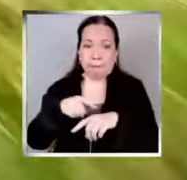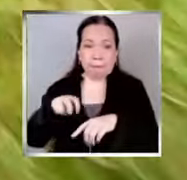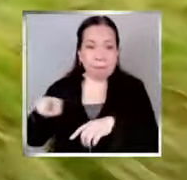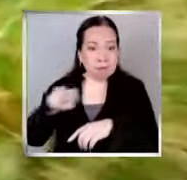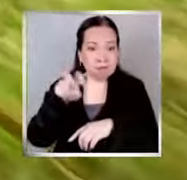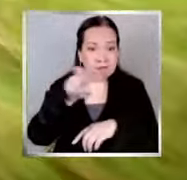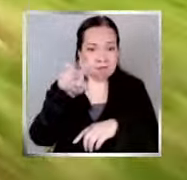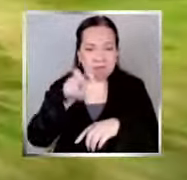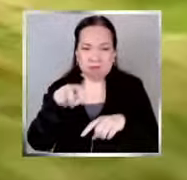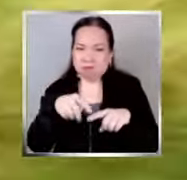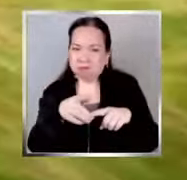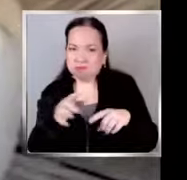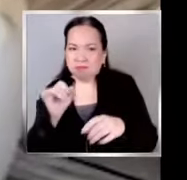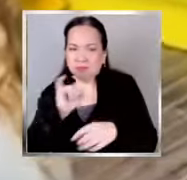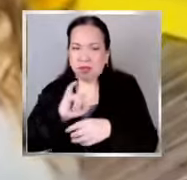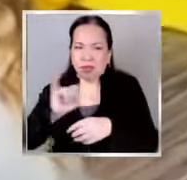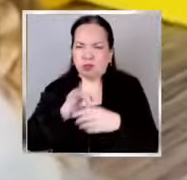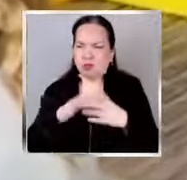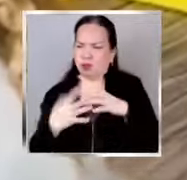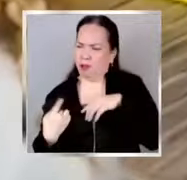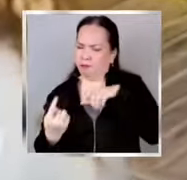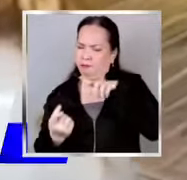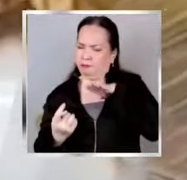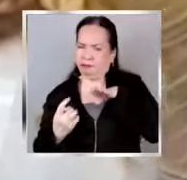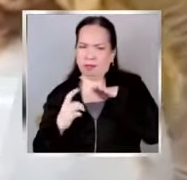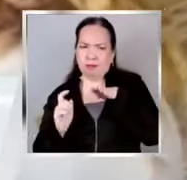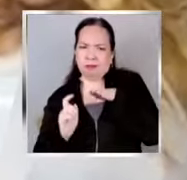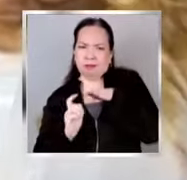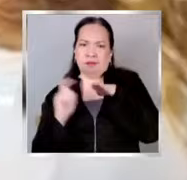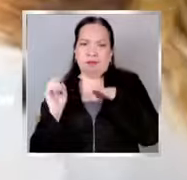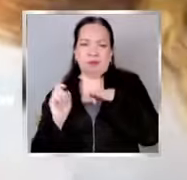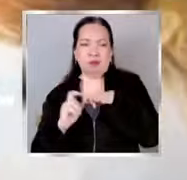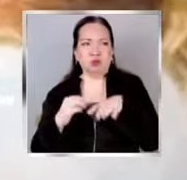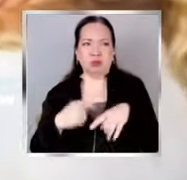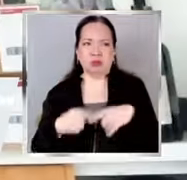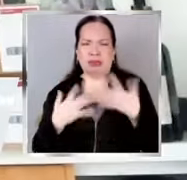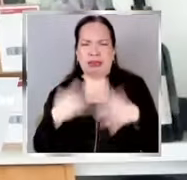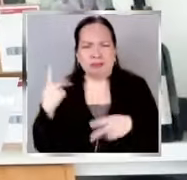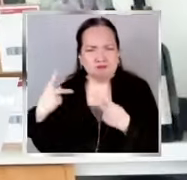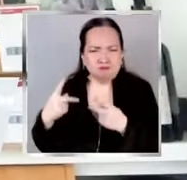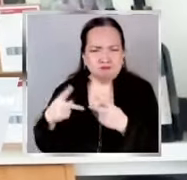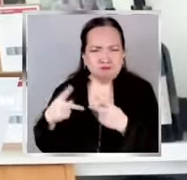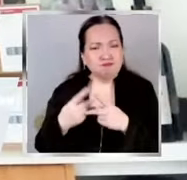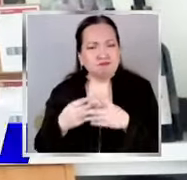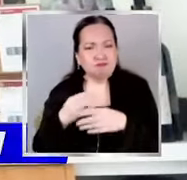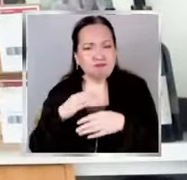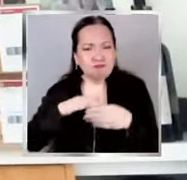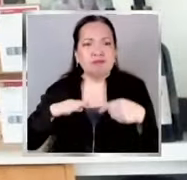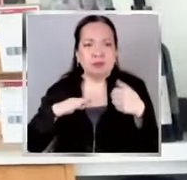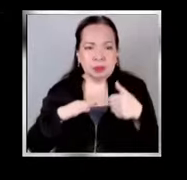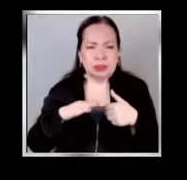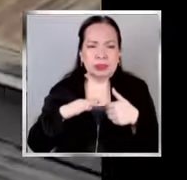lang daw na tila may kumagat sa kanyang paa. Na siyang rason para mamilipit ito sa sakit. My toe was just, it kind